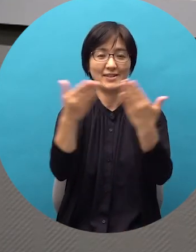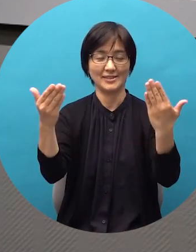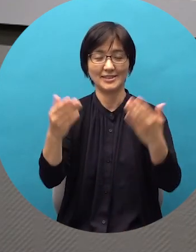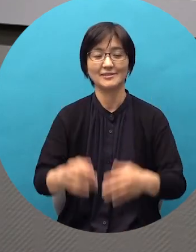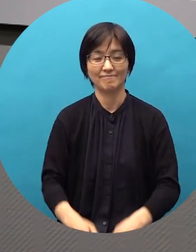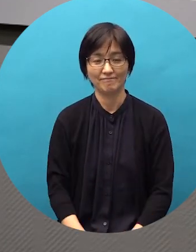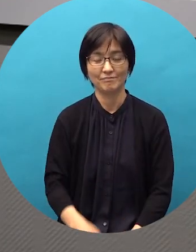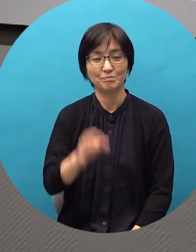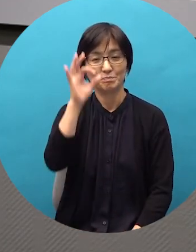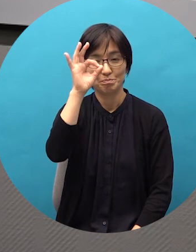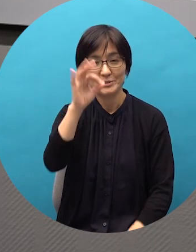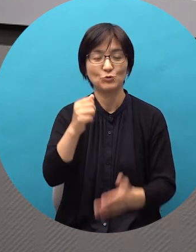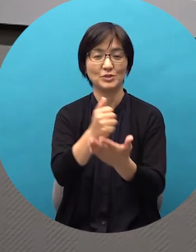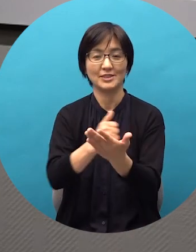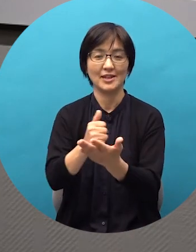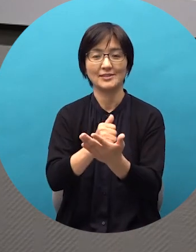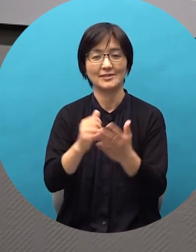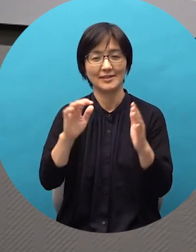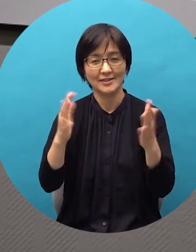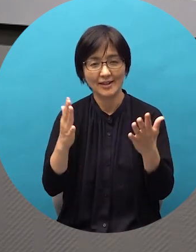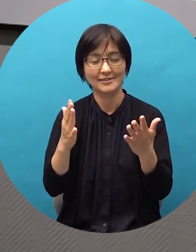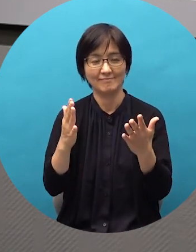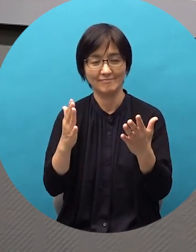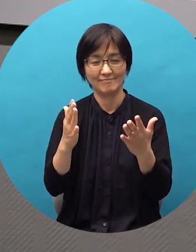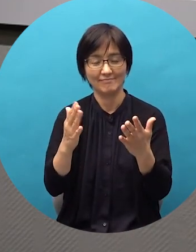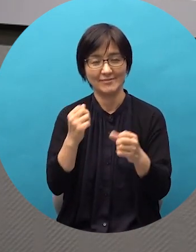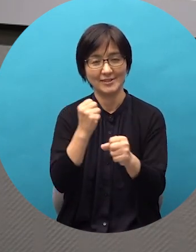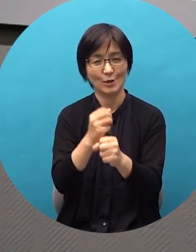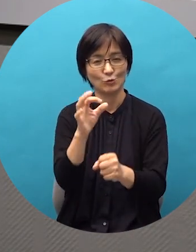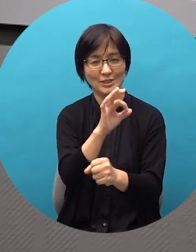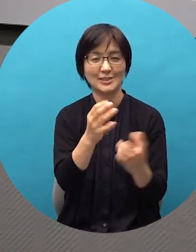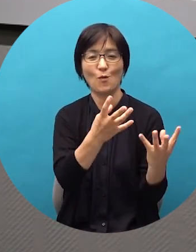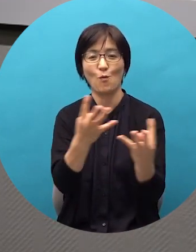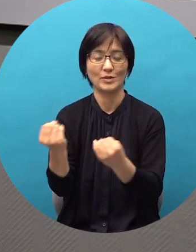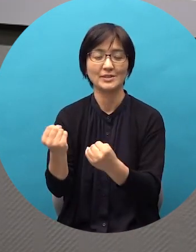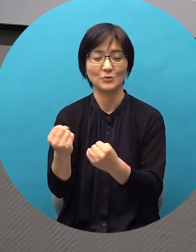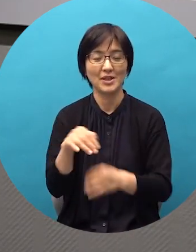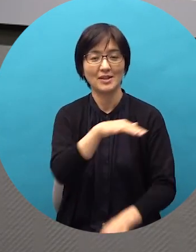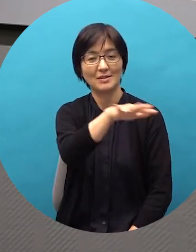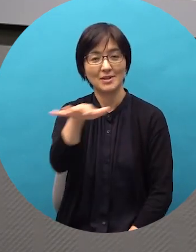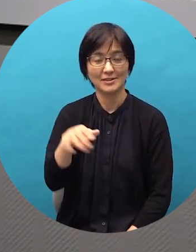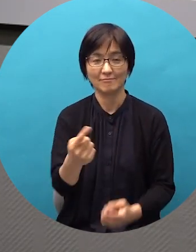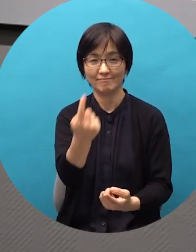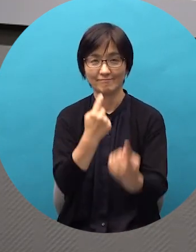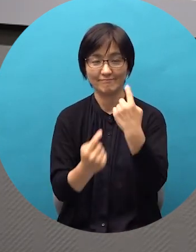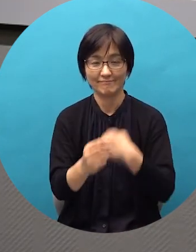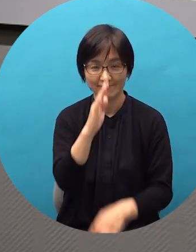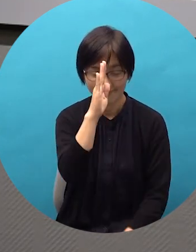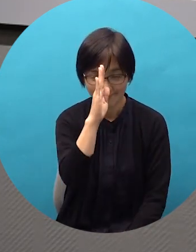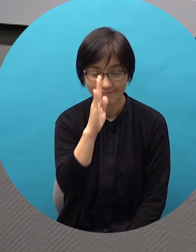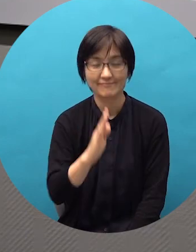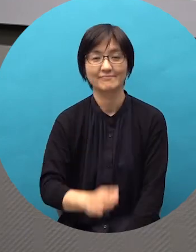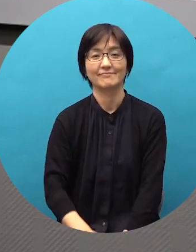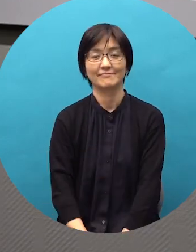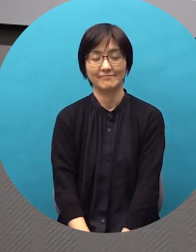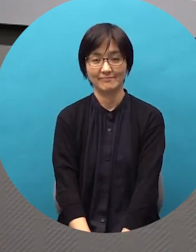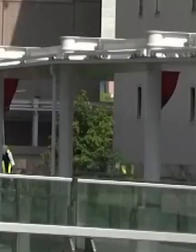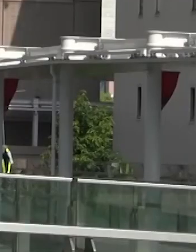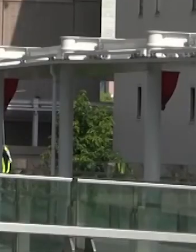。なかなかご覧になる機会のない作品ばかりですので、どうぞ皆さんでおいでになってください。